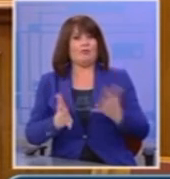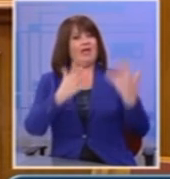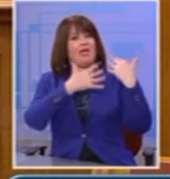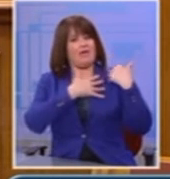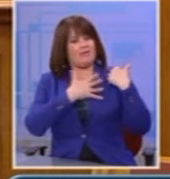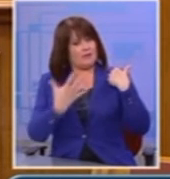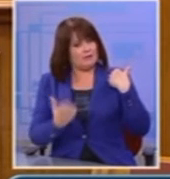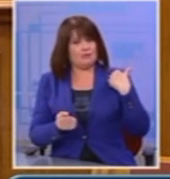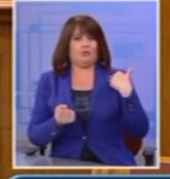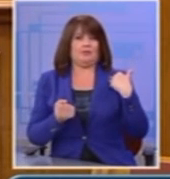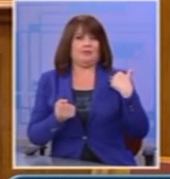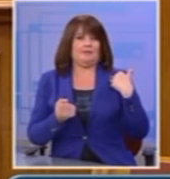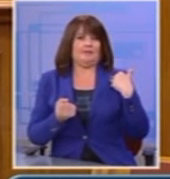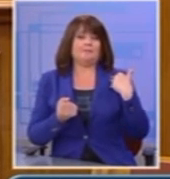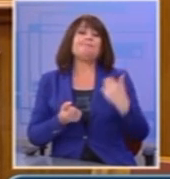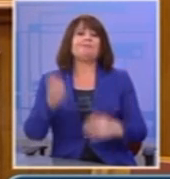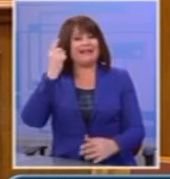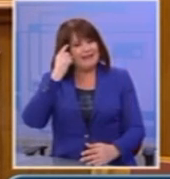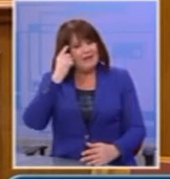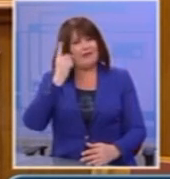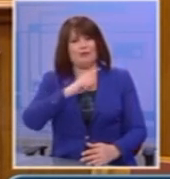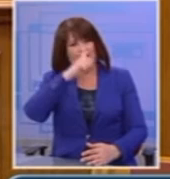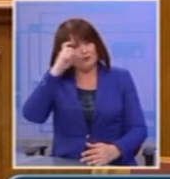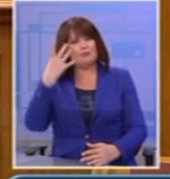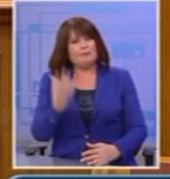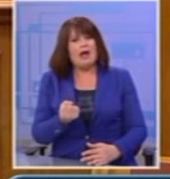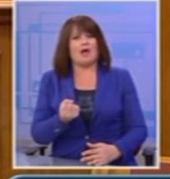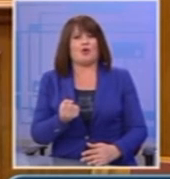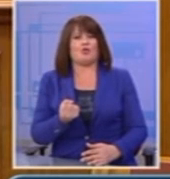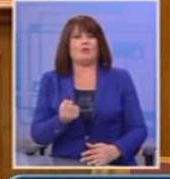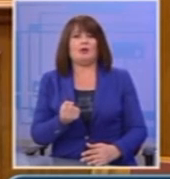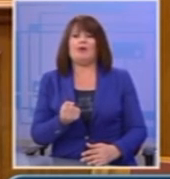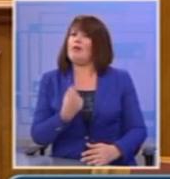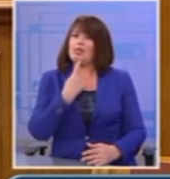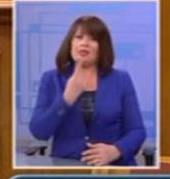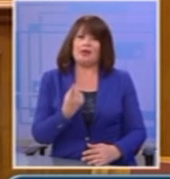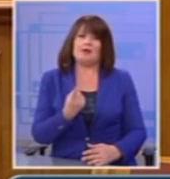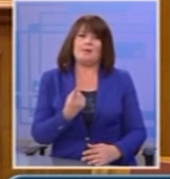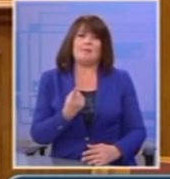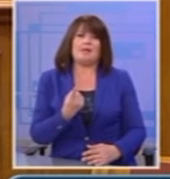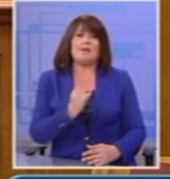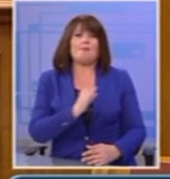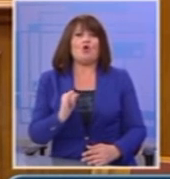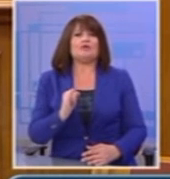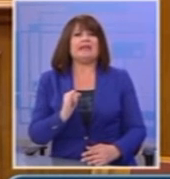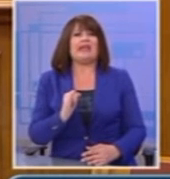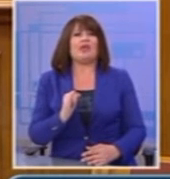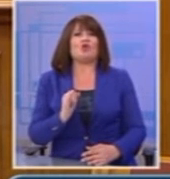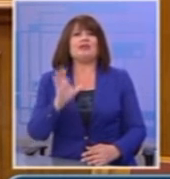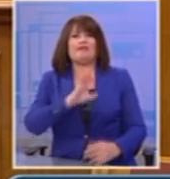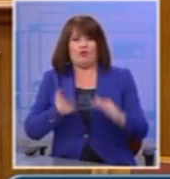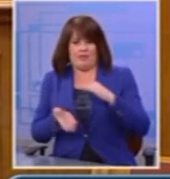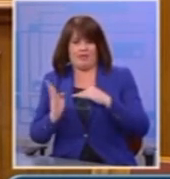μας. Αναγνωρίζουμε τις δυσκολίες, αλλά δεν αρνηθήκαμε ποτέ το ευρωπαϊκό